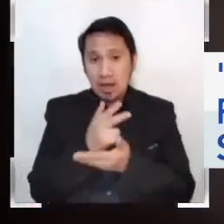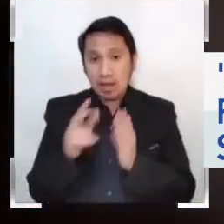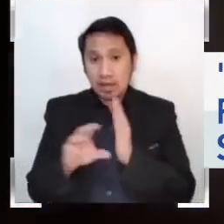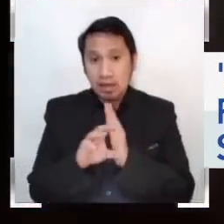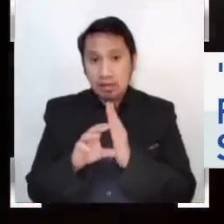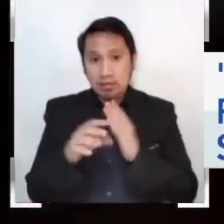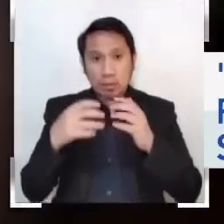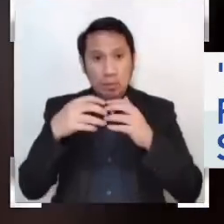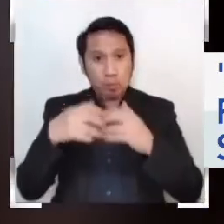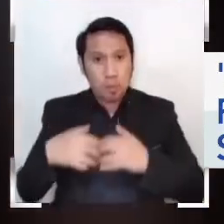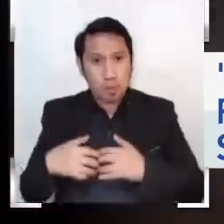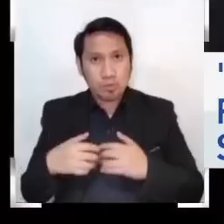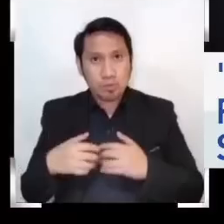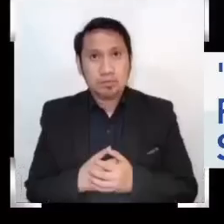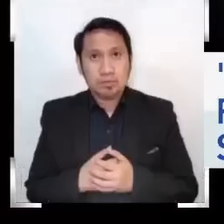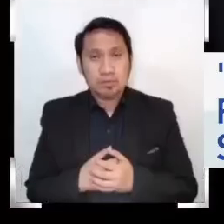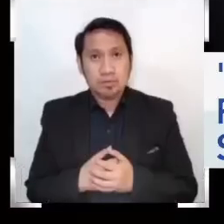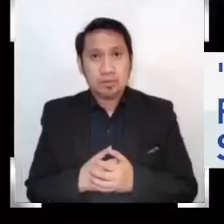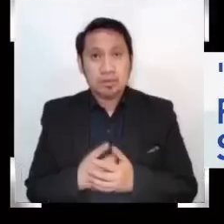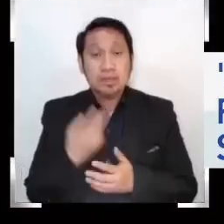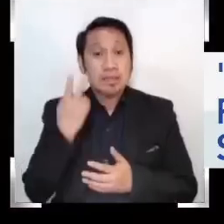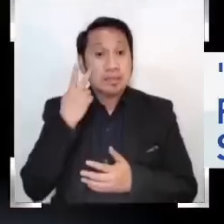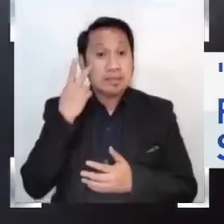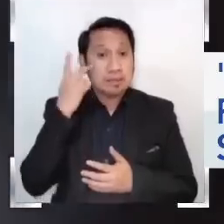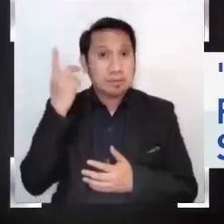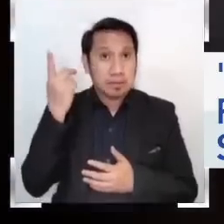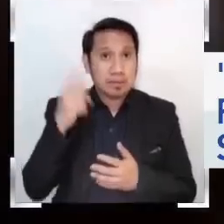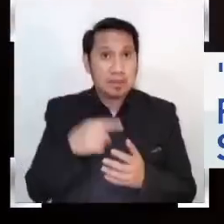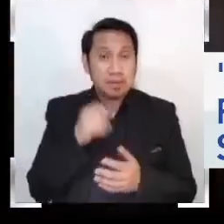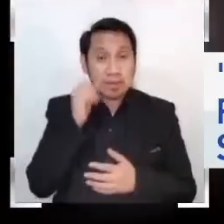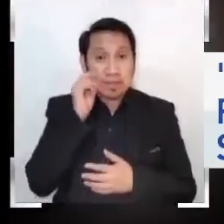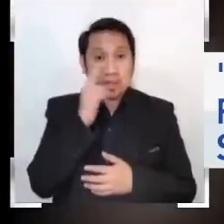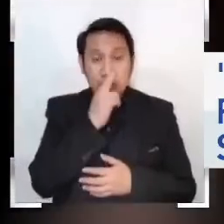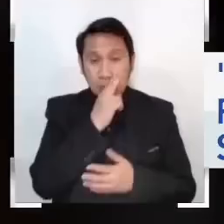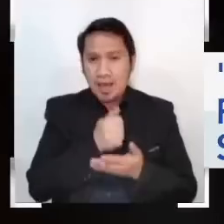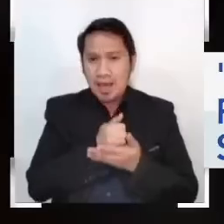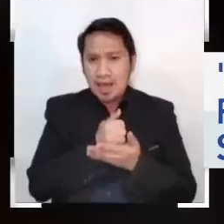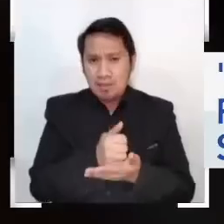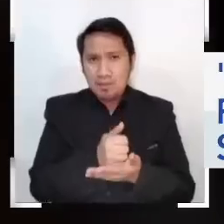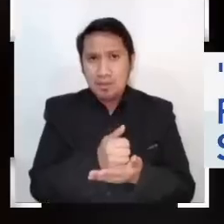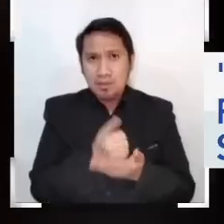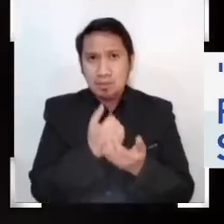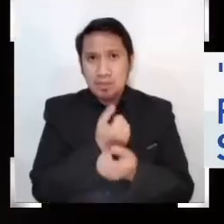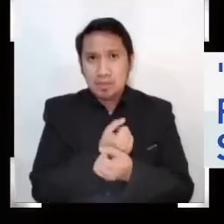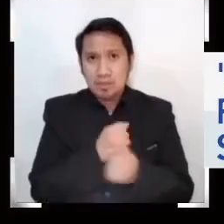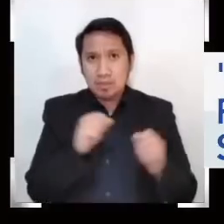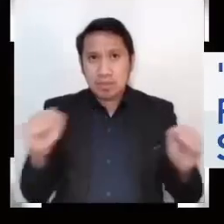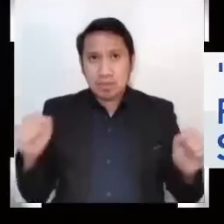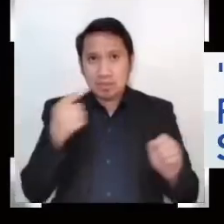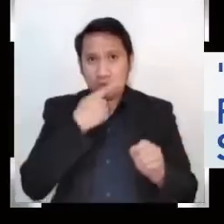Sa bayan naman ng UP, ilang senior citizen ang pinagtulungang ilikas dahil sa bilis ng pagtaas ng baha.